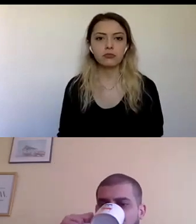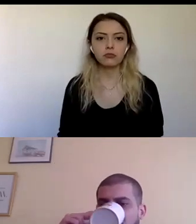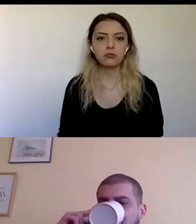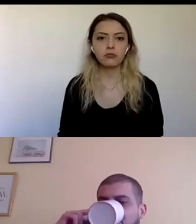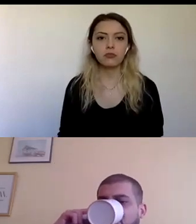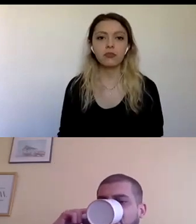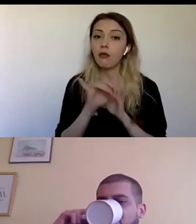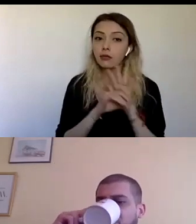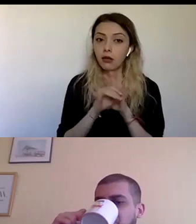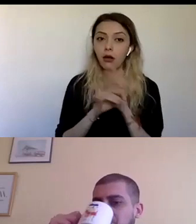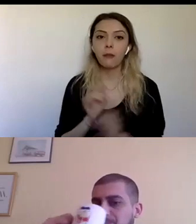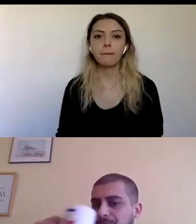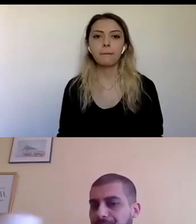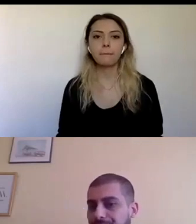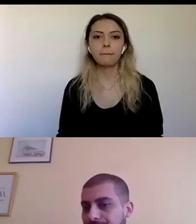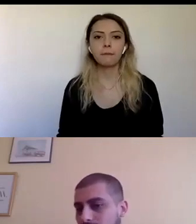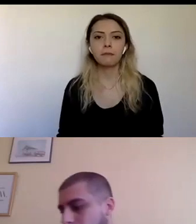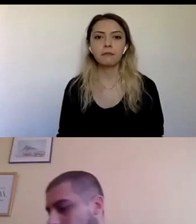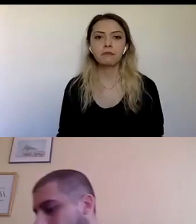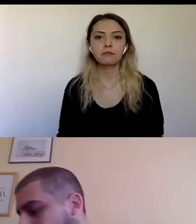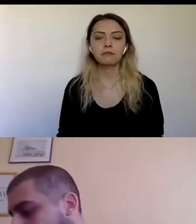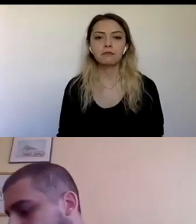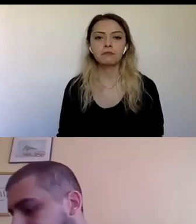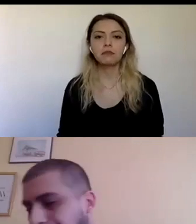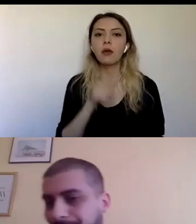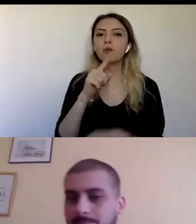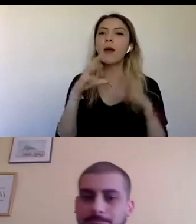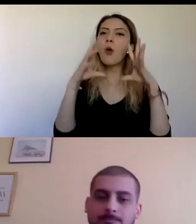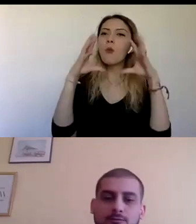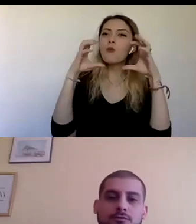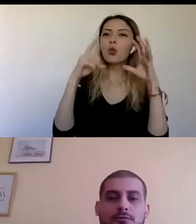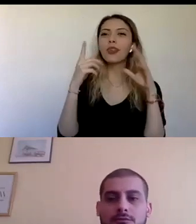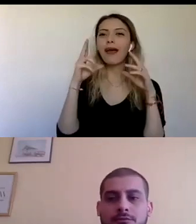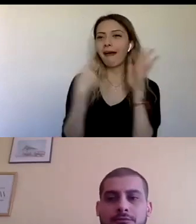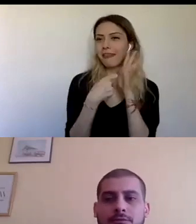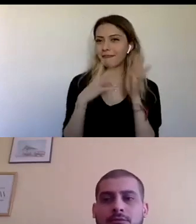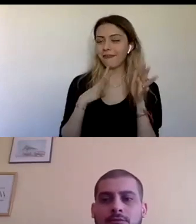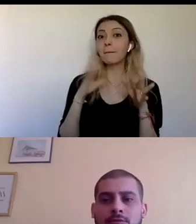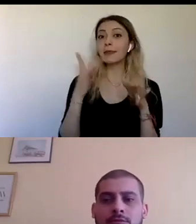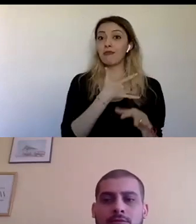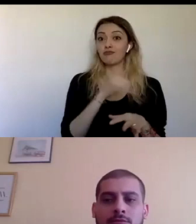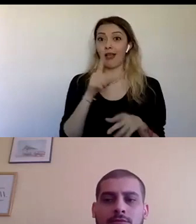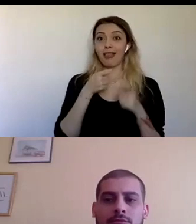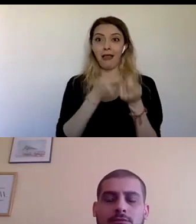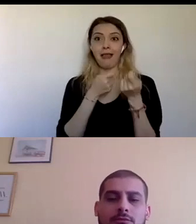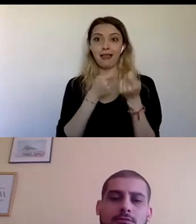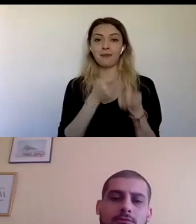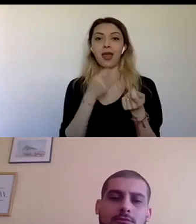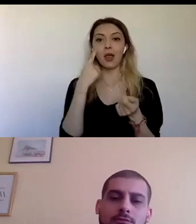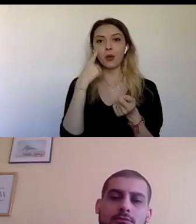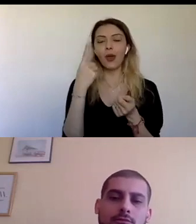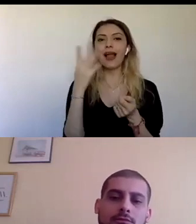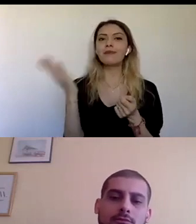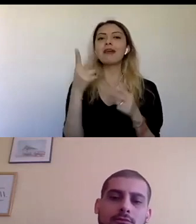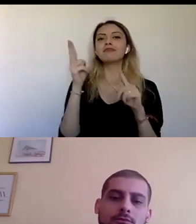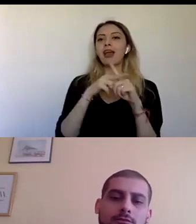kelime cloud'ları oluşturabiliyoruz bu Menti'de. Bunu mesela canlı eğitimlerde katılımcılardan bir konu hakkında fikir almak,